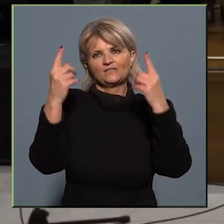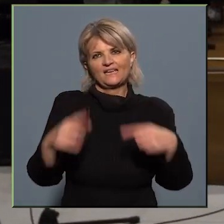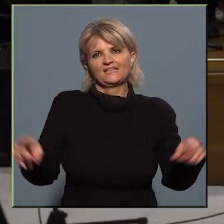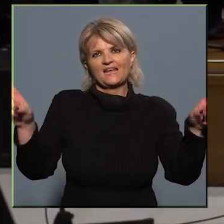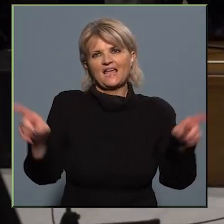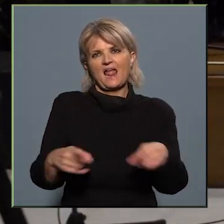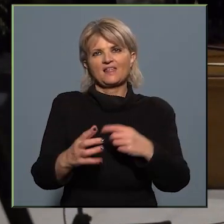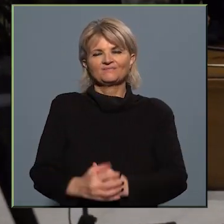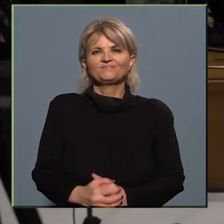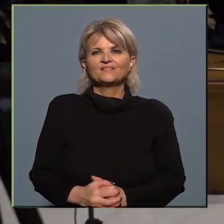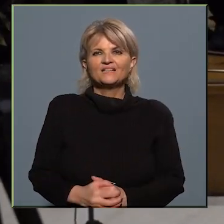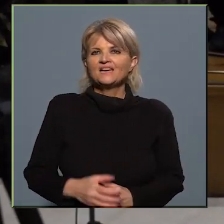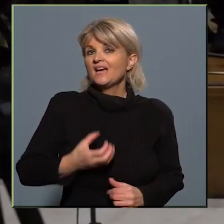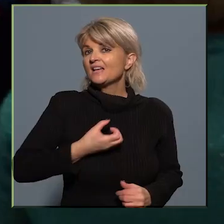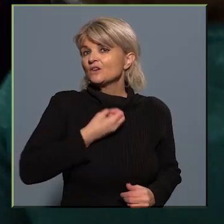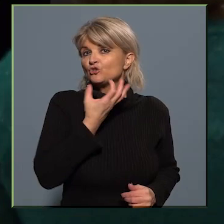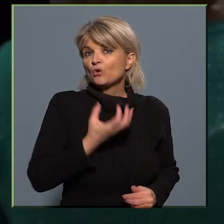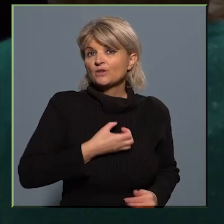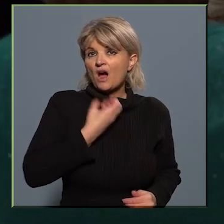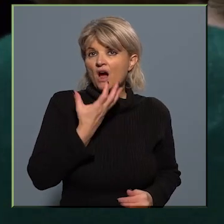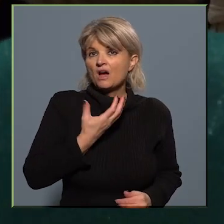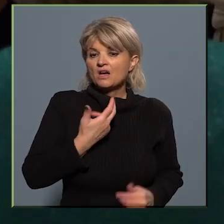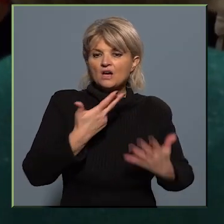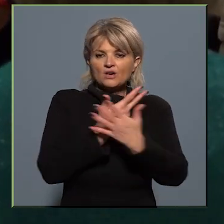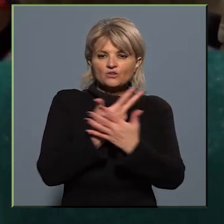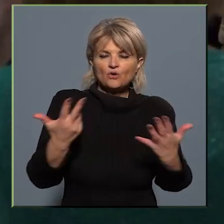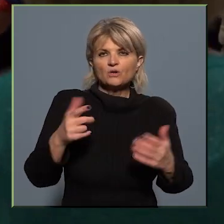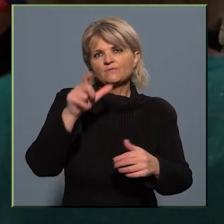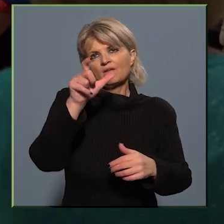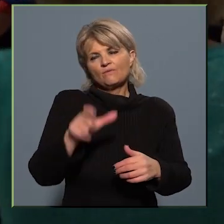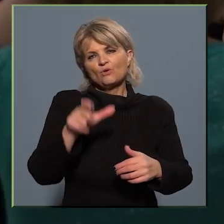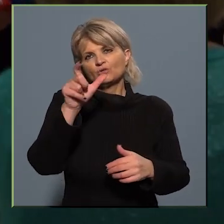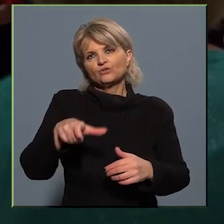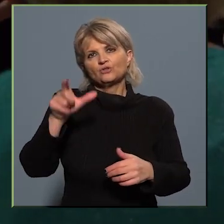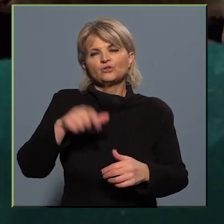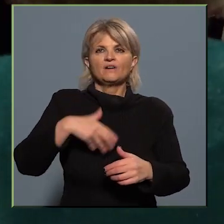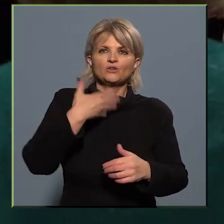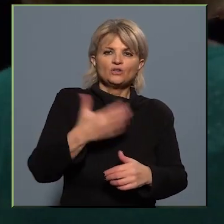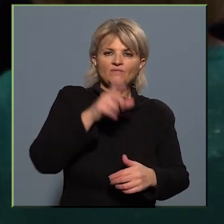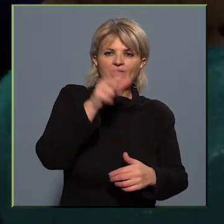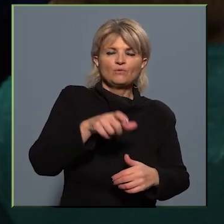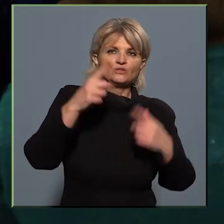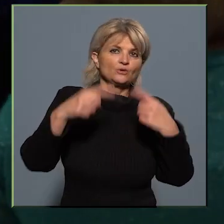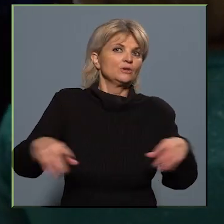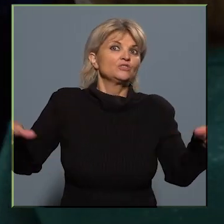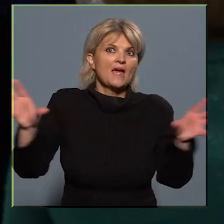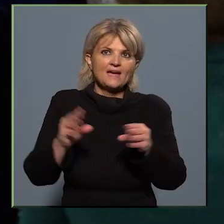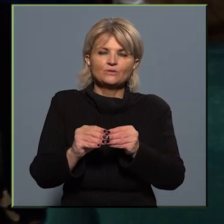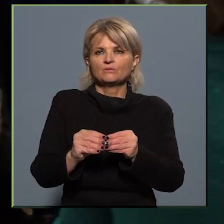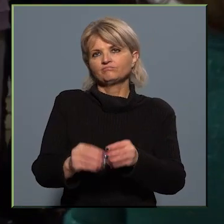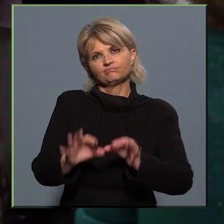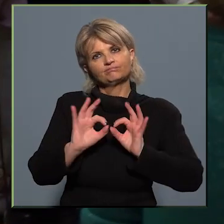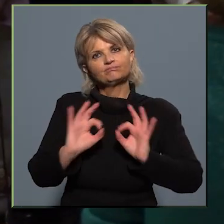énekelhetünk, mert ezt a csodát, amit mondjuk egy 80 fős vagy egy 50 fős kórus tud együtt csinálni, az nagyon